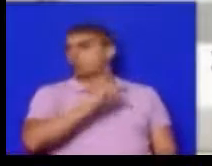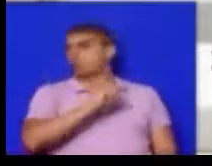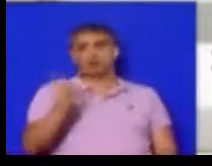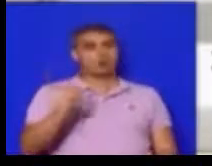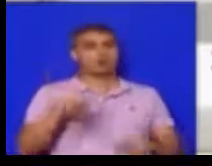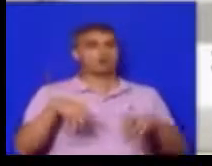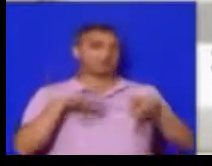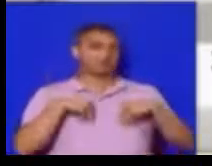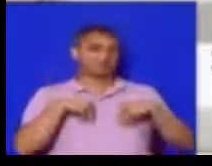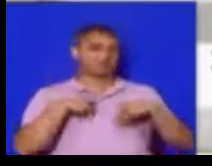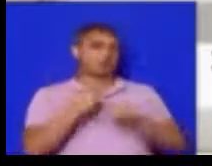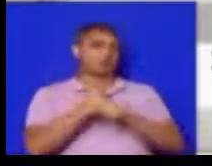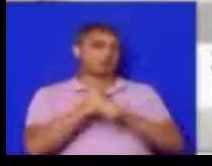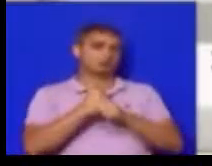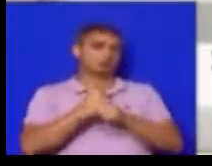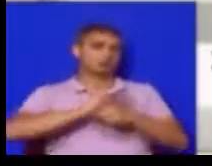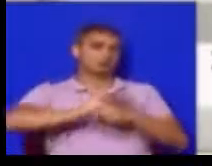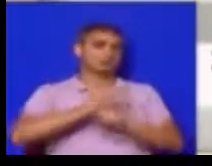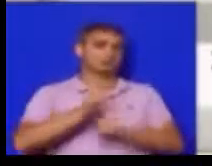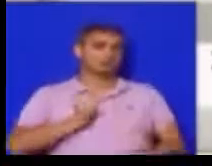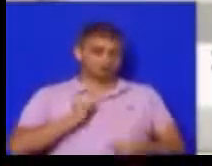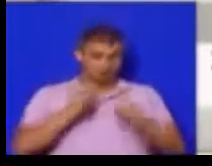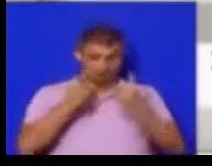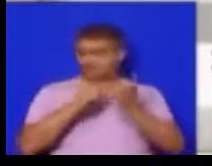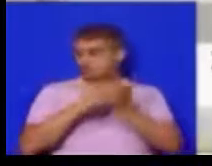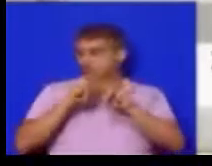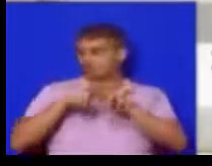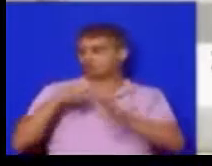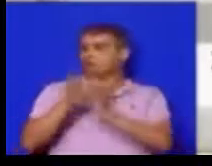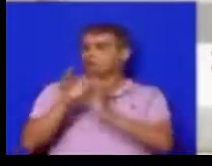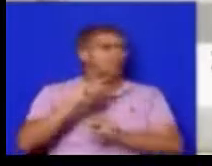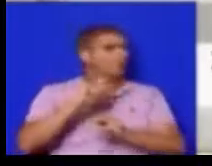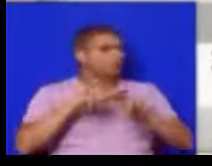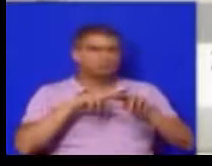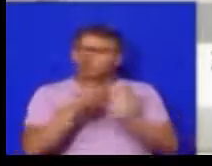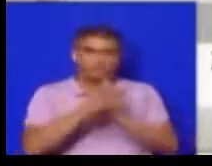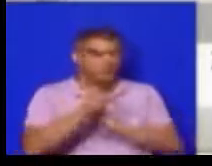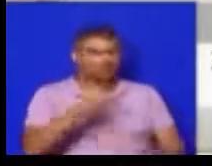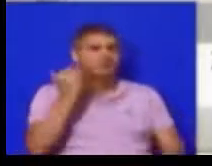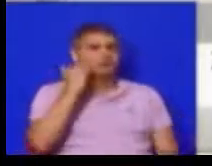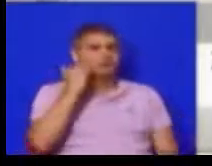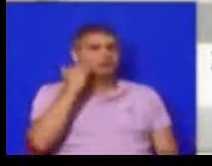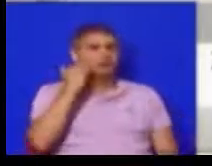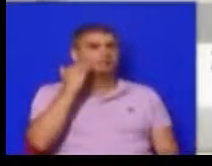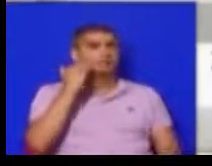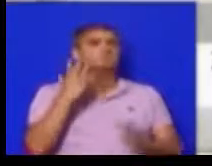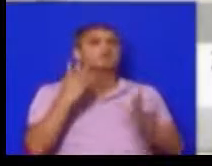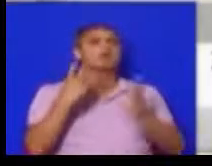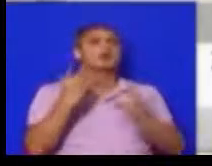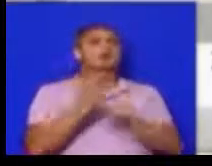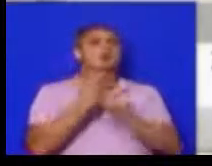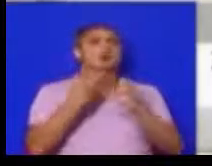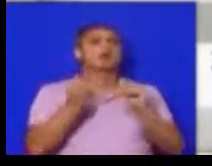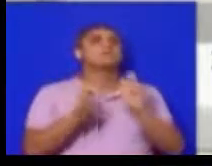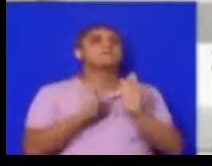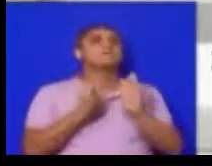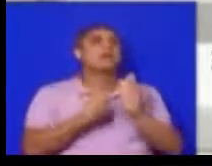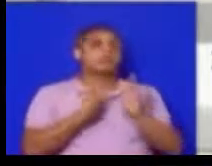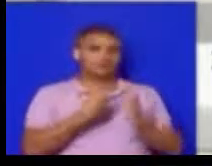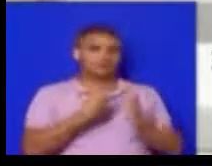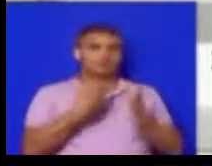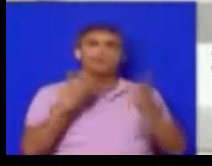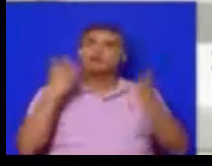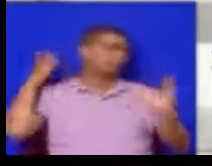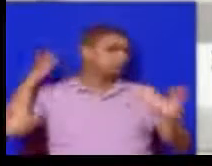ייתנו לסנקציות צבאיות לקרות. ולכן זה נשאר בחוץ. זה לא נשאר בחוץ. האמריקאים תקפו הרבה פעמים בעשרות